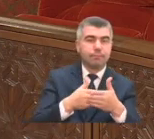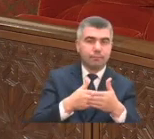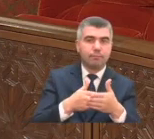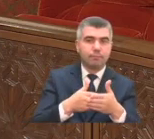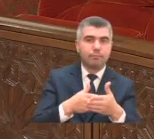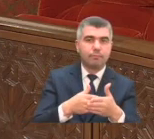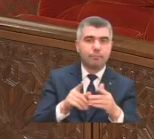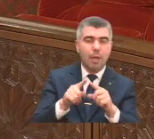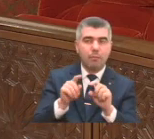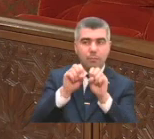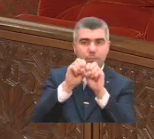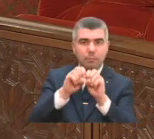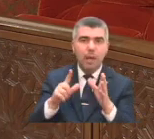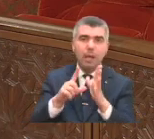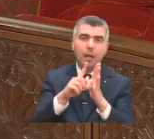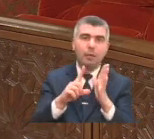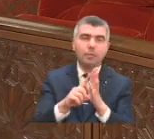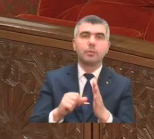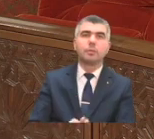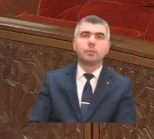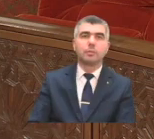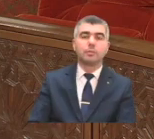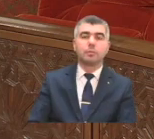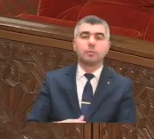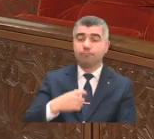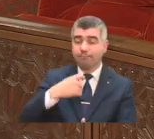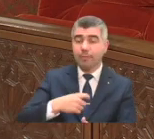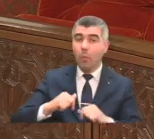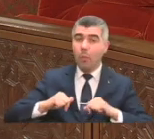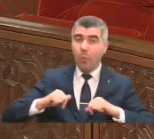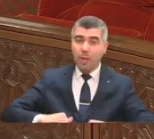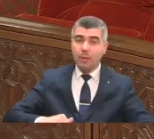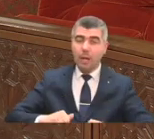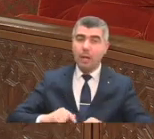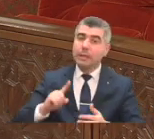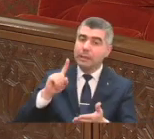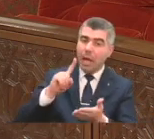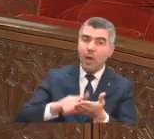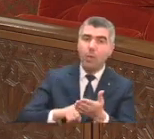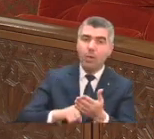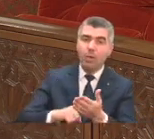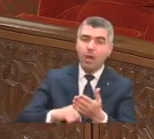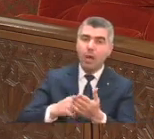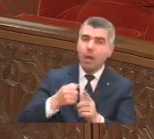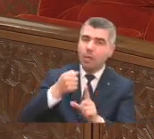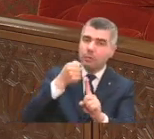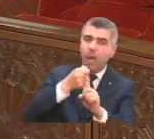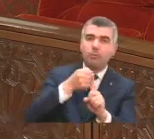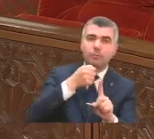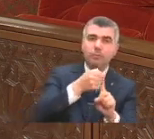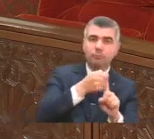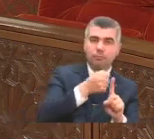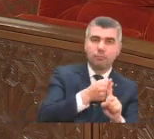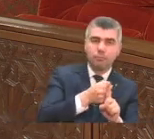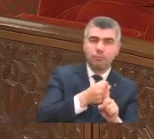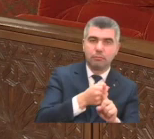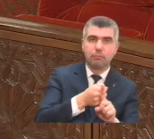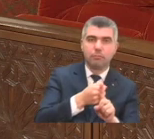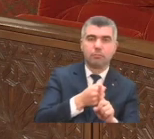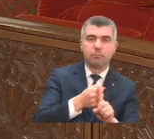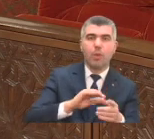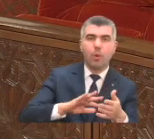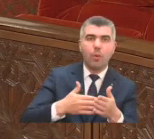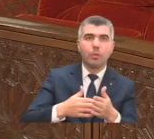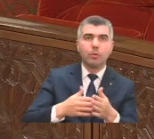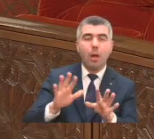ننزلوا هذا القانون. وحنا كوزارة كنحثوا على ضرورة العمل من أجل إدخال الجمع